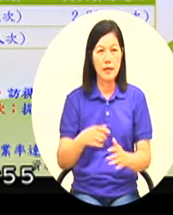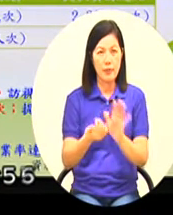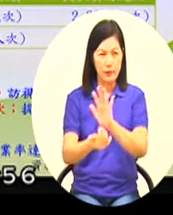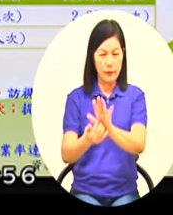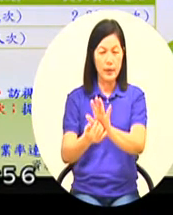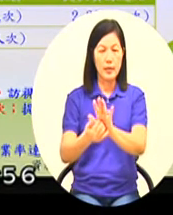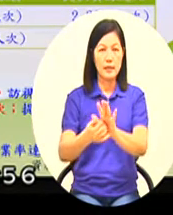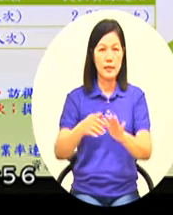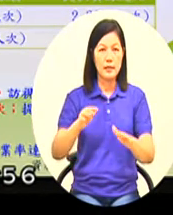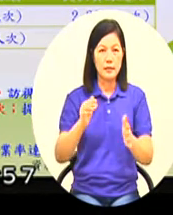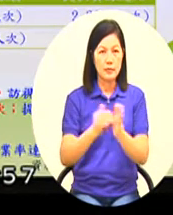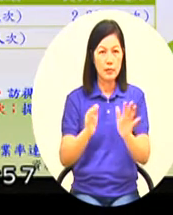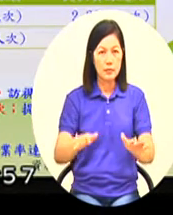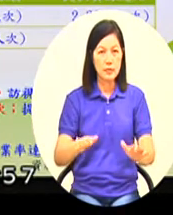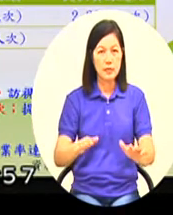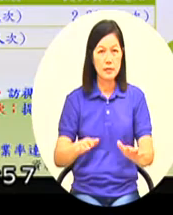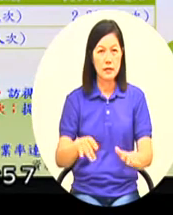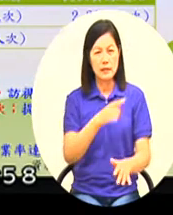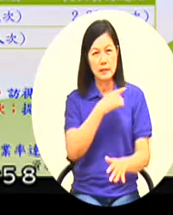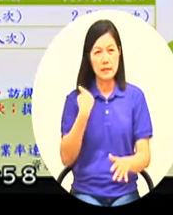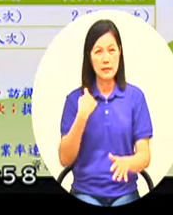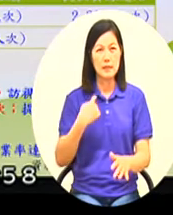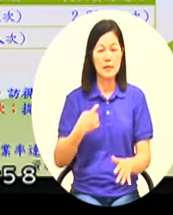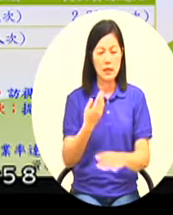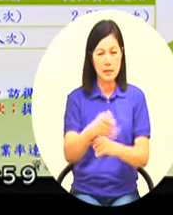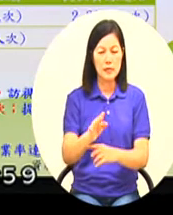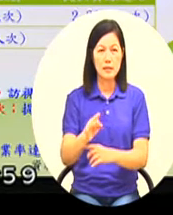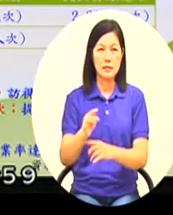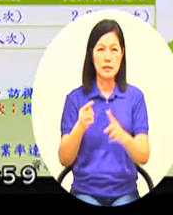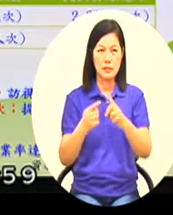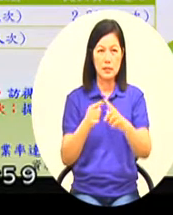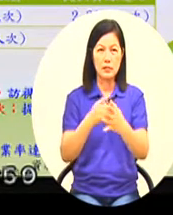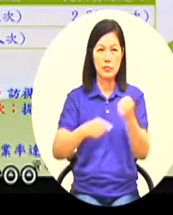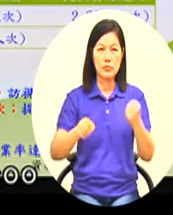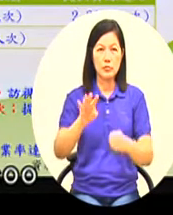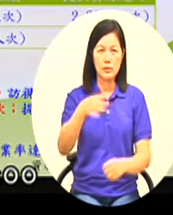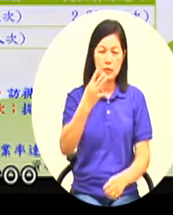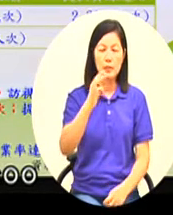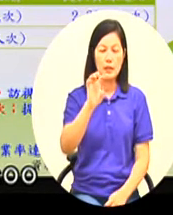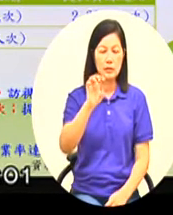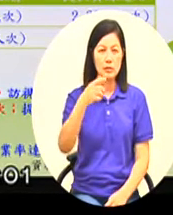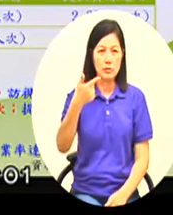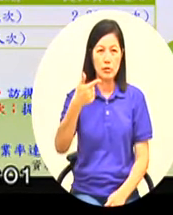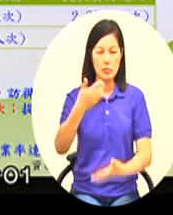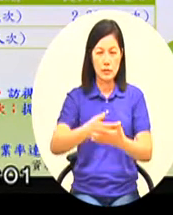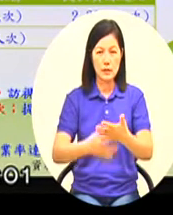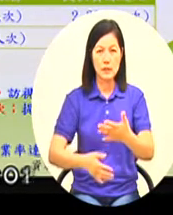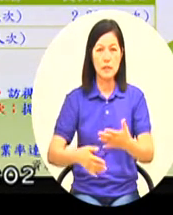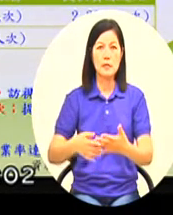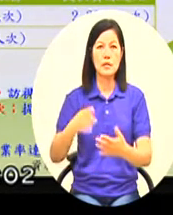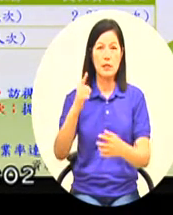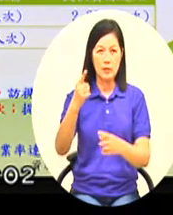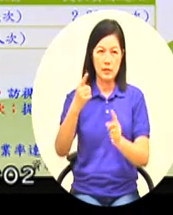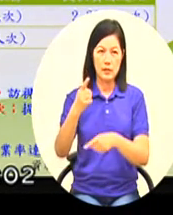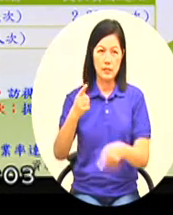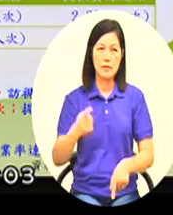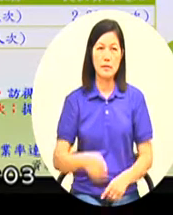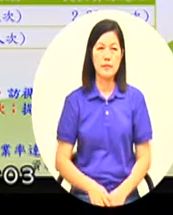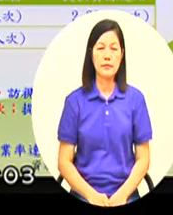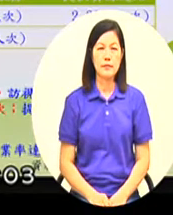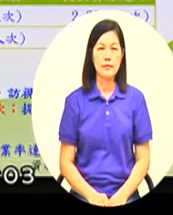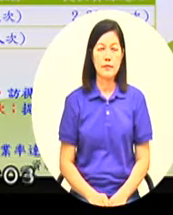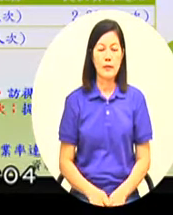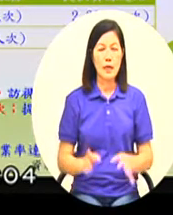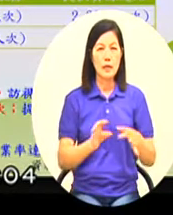止，自杀死亡的人数是446人，比去年少1人。好，那在相关的一